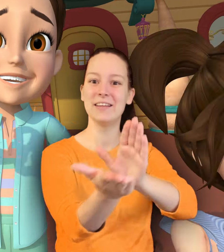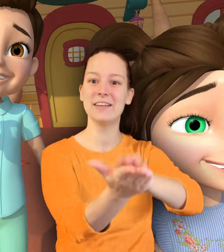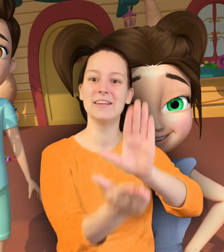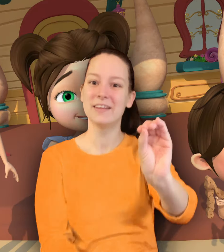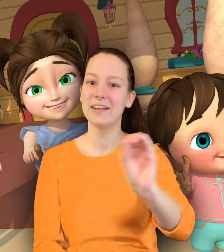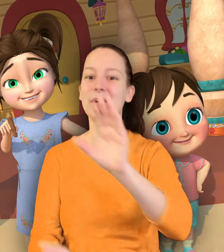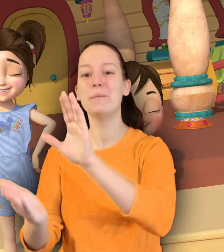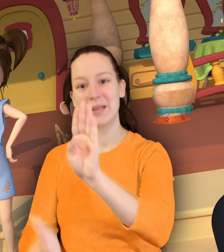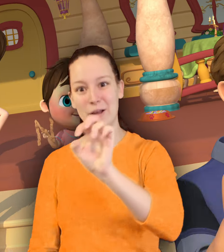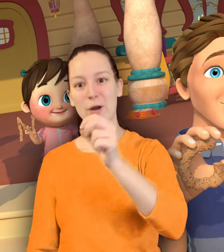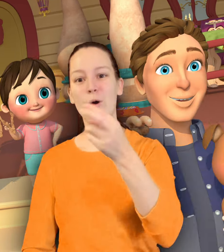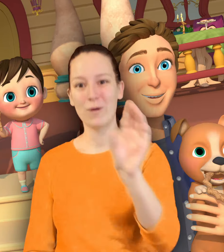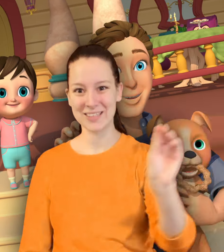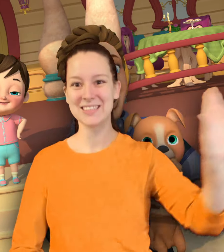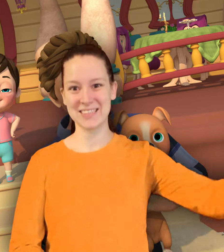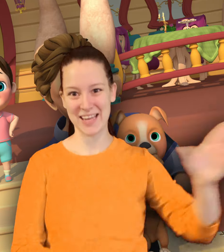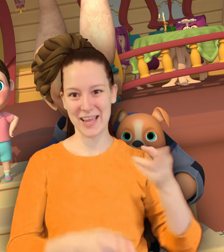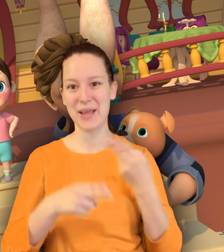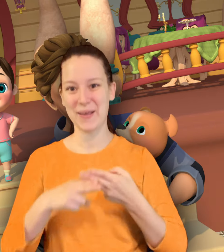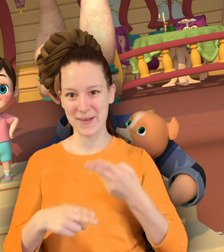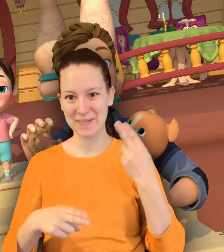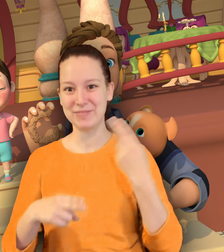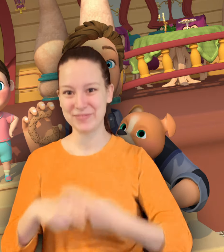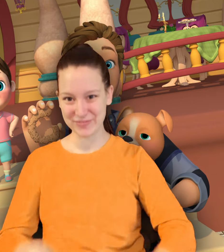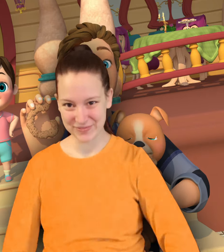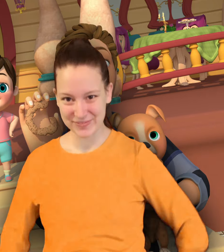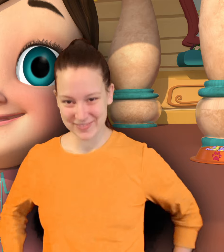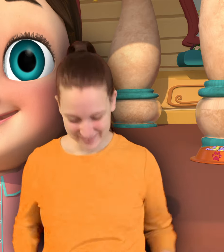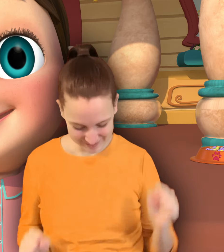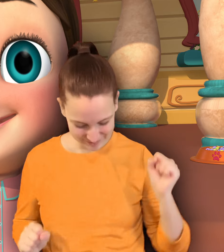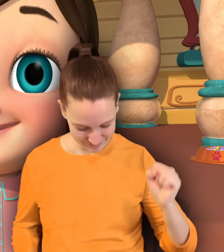おお名前は